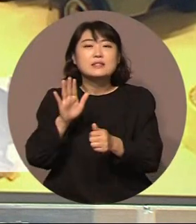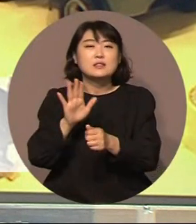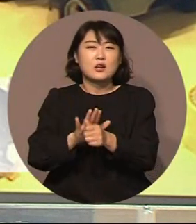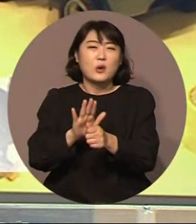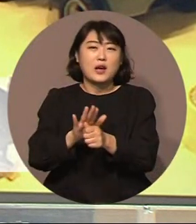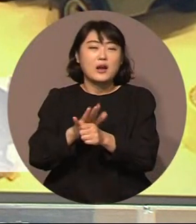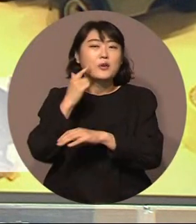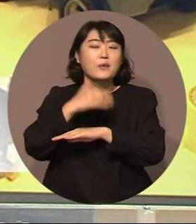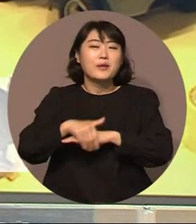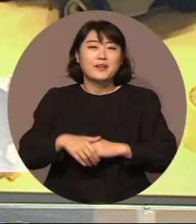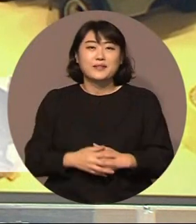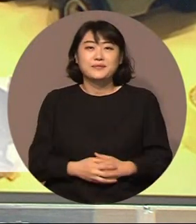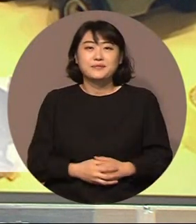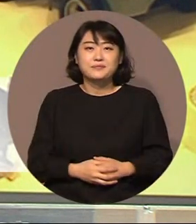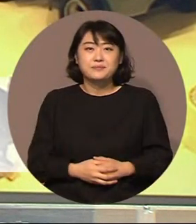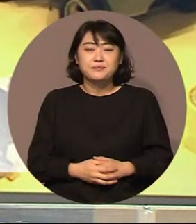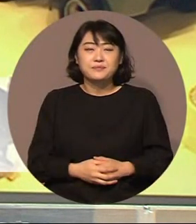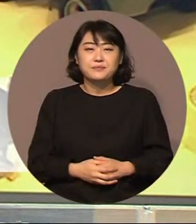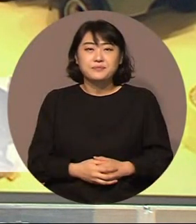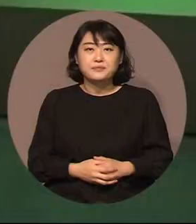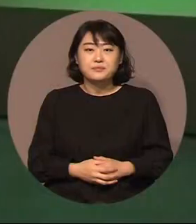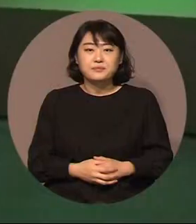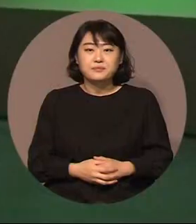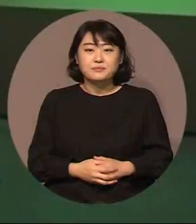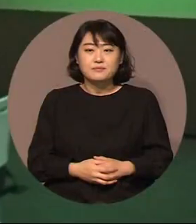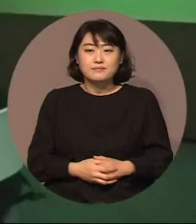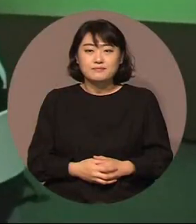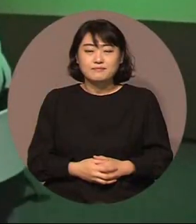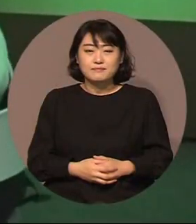계획입니다. 김태욱 기자입니다.